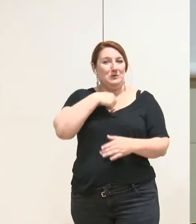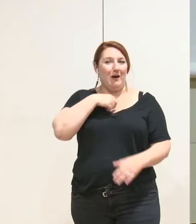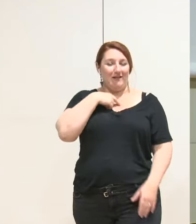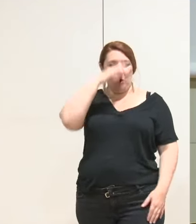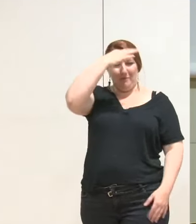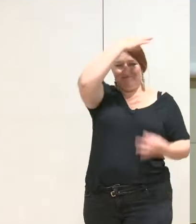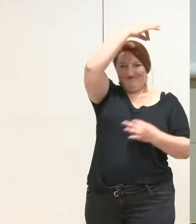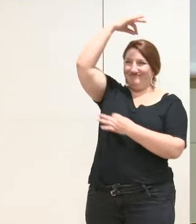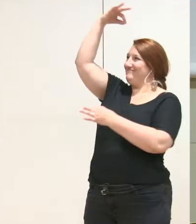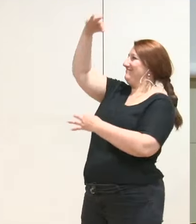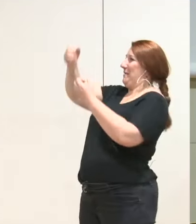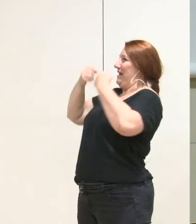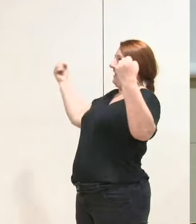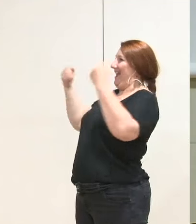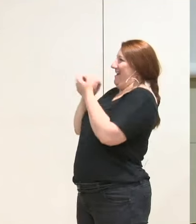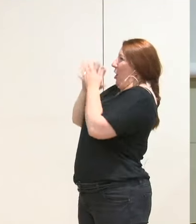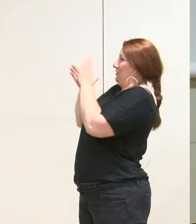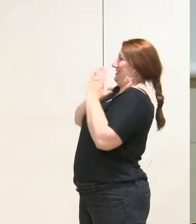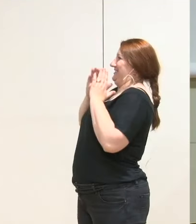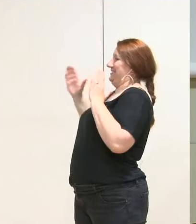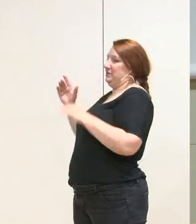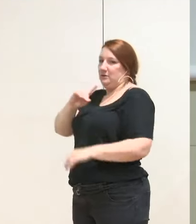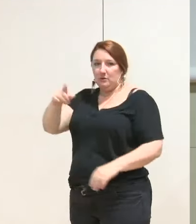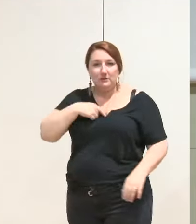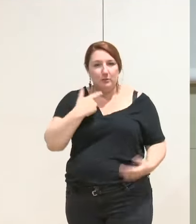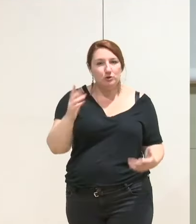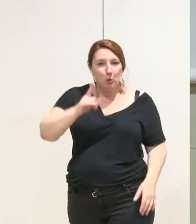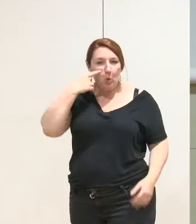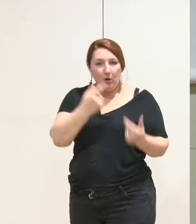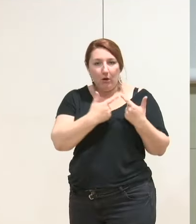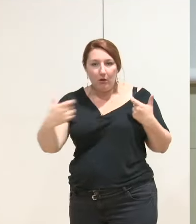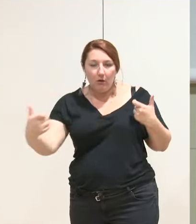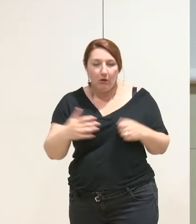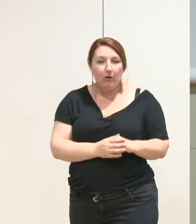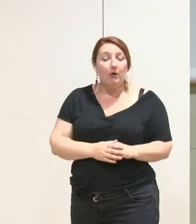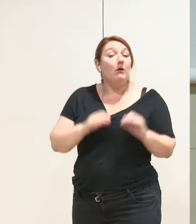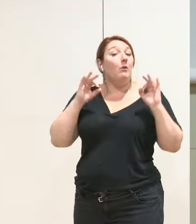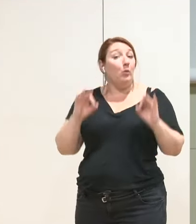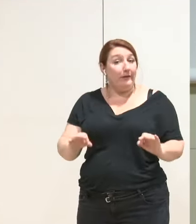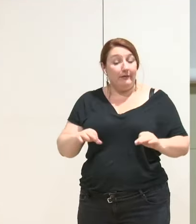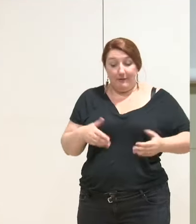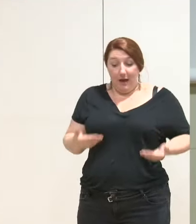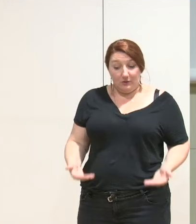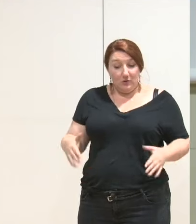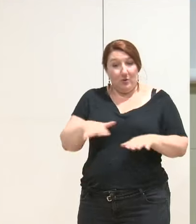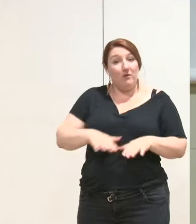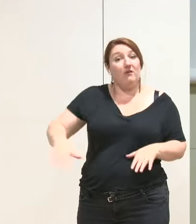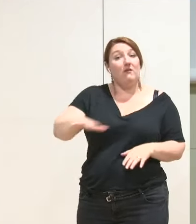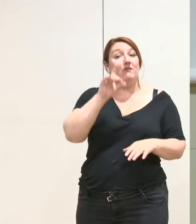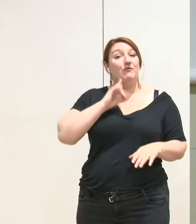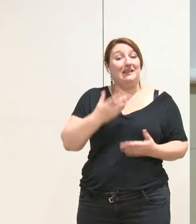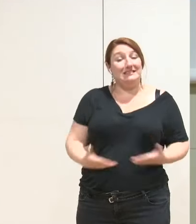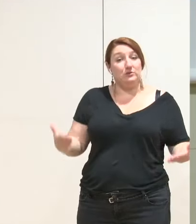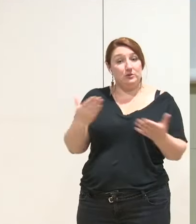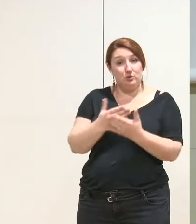du coup j'ai conscience d'un certain nombre de phénomène et oui incontestablement il semblerait qu'aujourd'hui la situation des filles doivent être